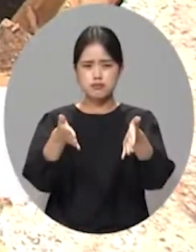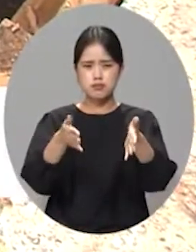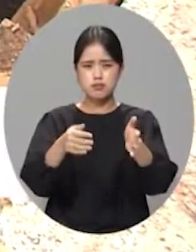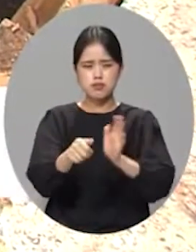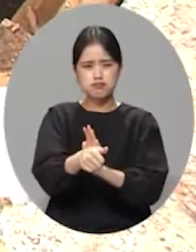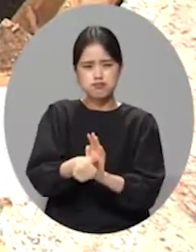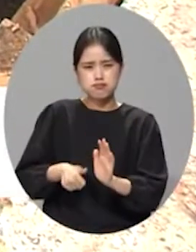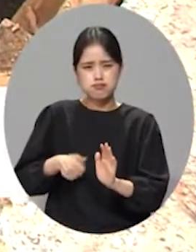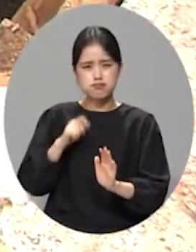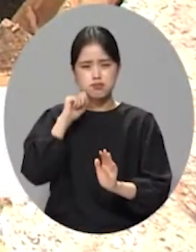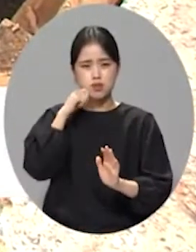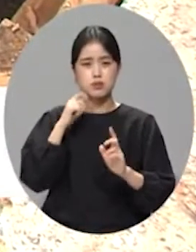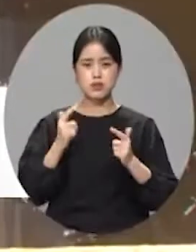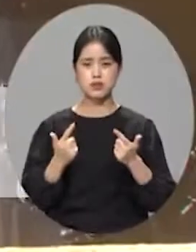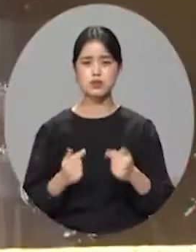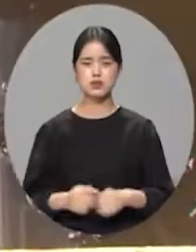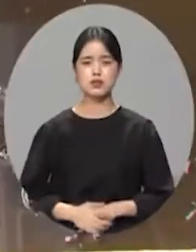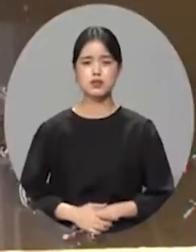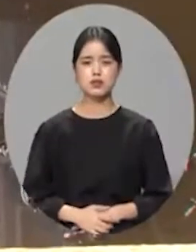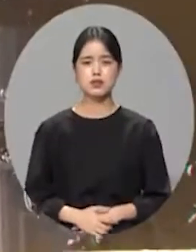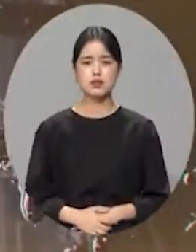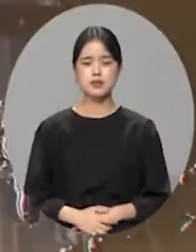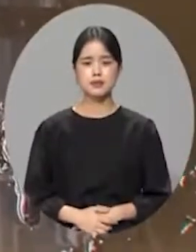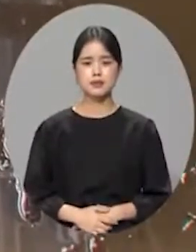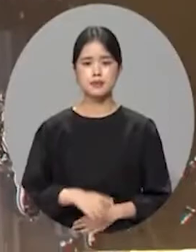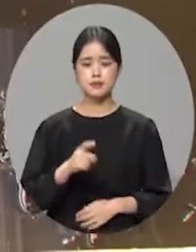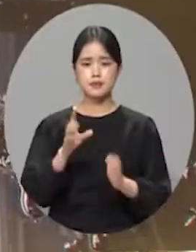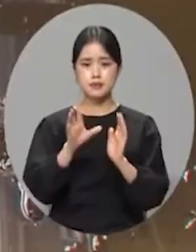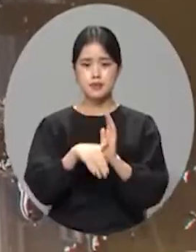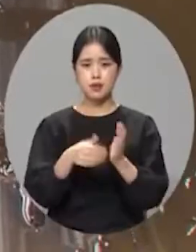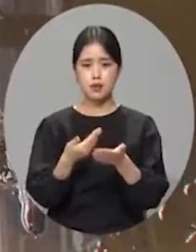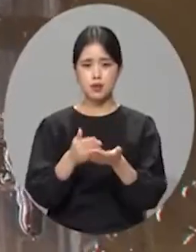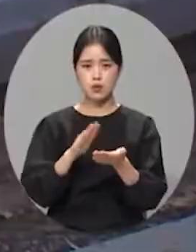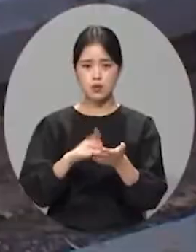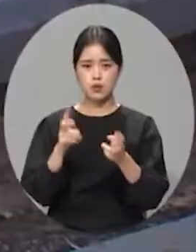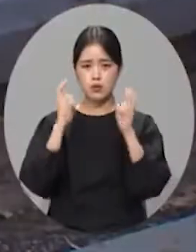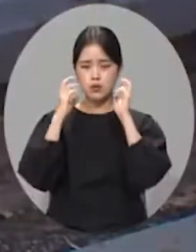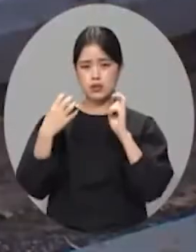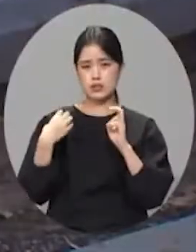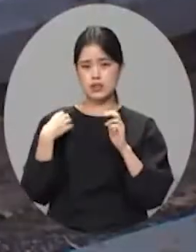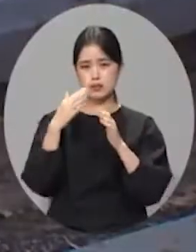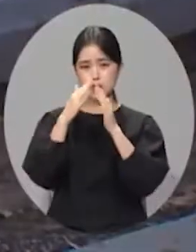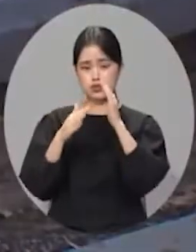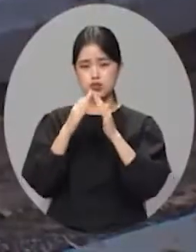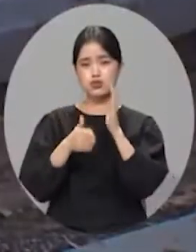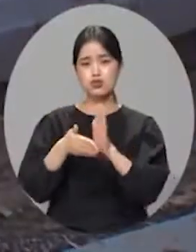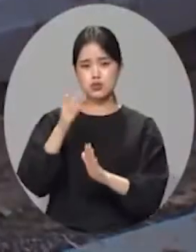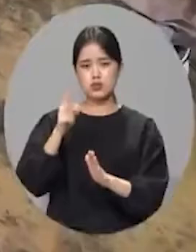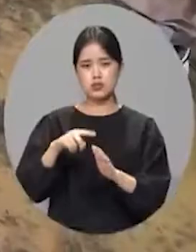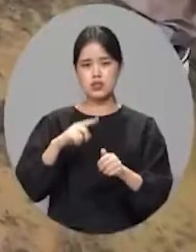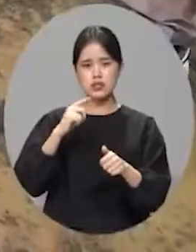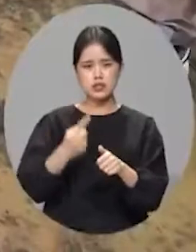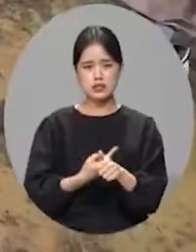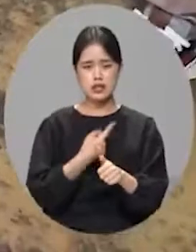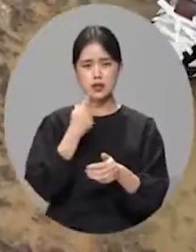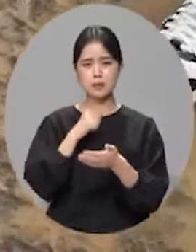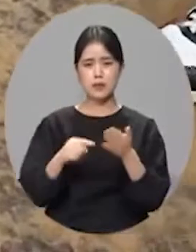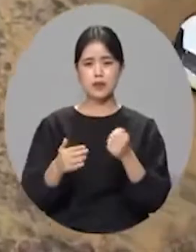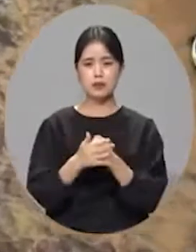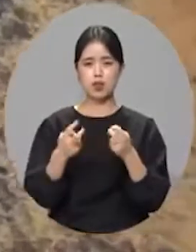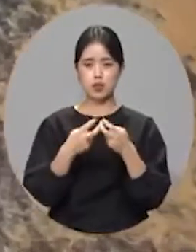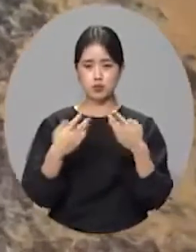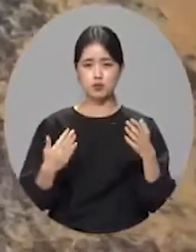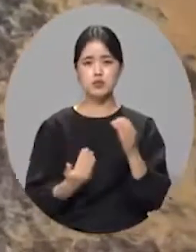이어가지고 탈출하기 힘들지 않았나. 당시 해당 공사의 발주처인 전주시는 자연재해로 인한 어쩔 수 없는